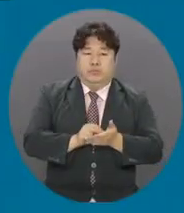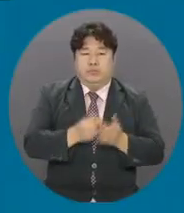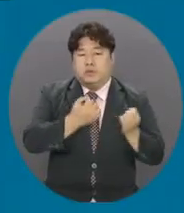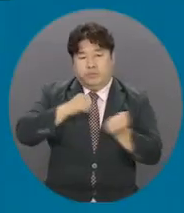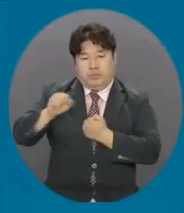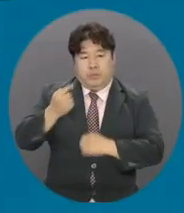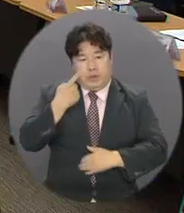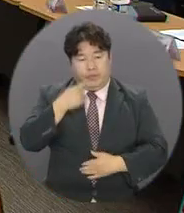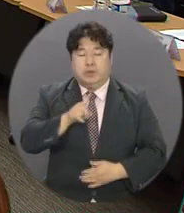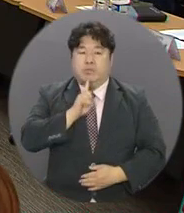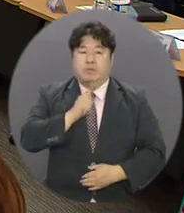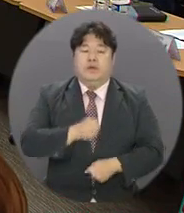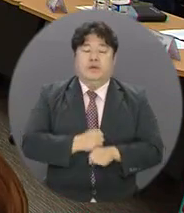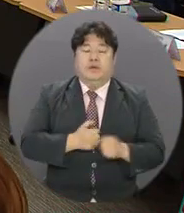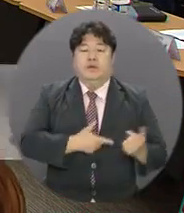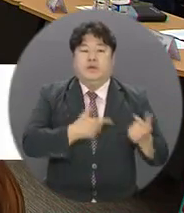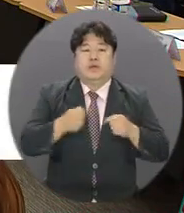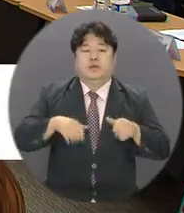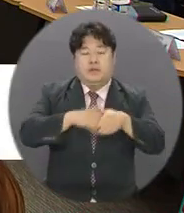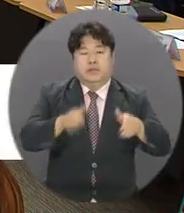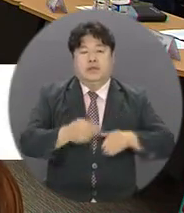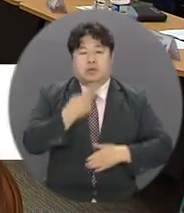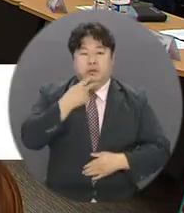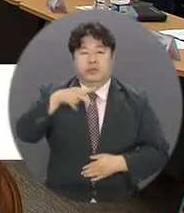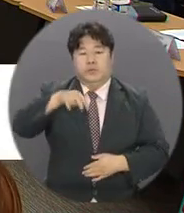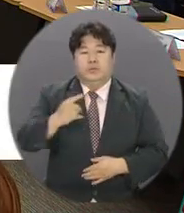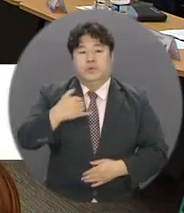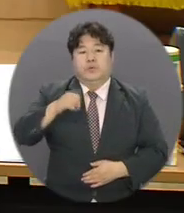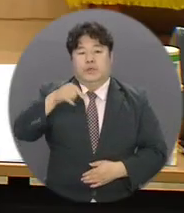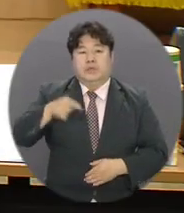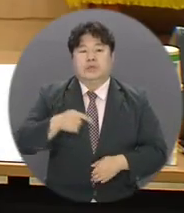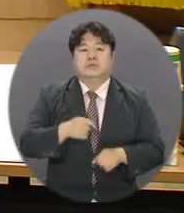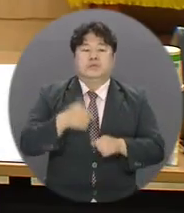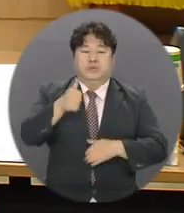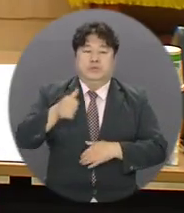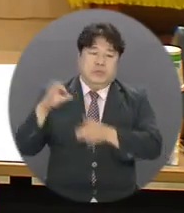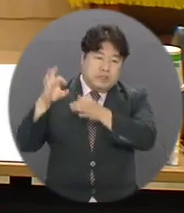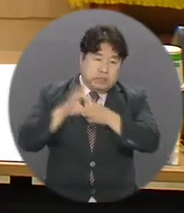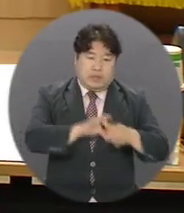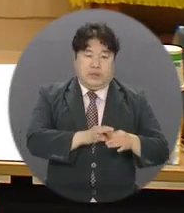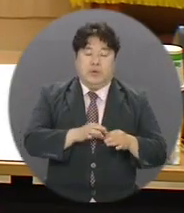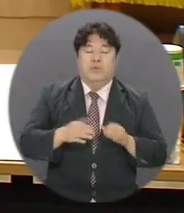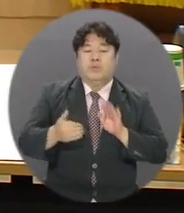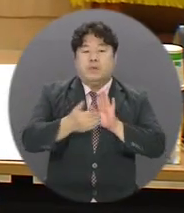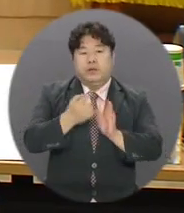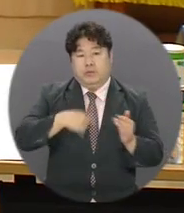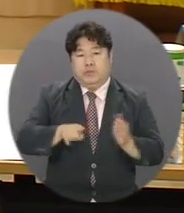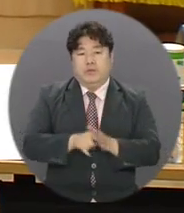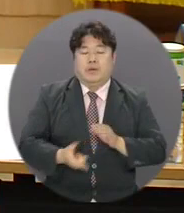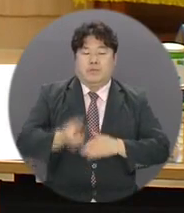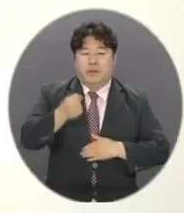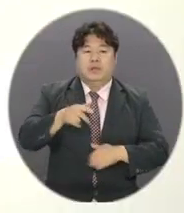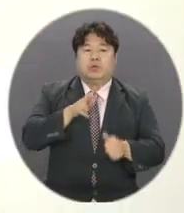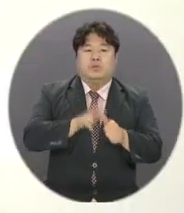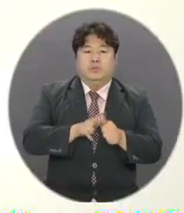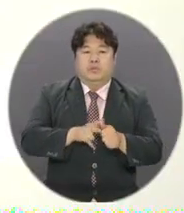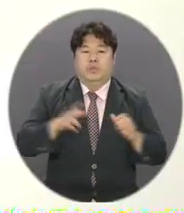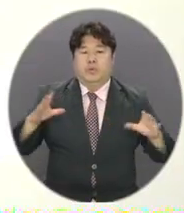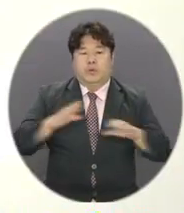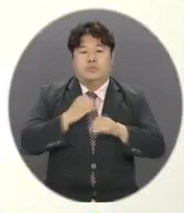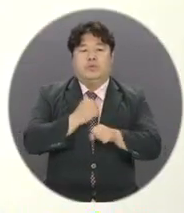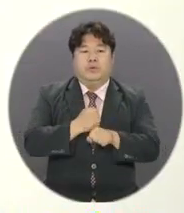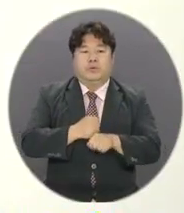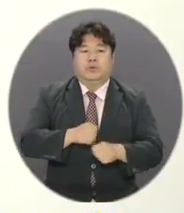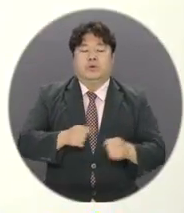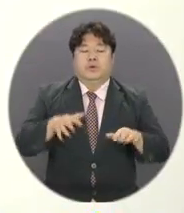피해보자는 취지입니다. 여기에 무소속 송기근 군수의 연임을 저지하기 위해 일찌감치 후보군을 압축한 뒤 조직력을